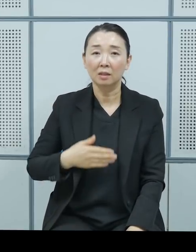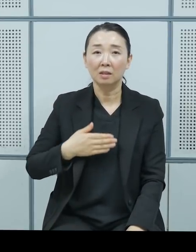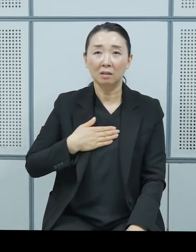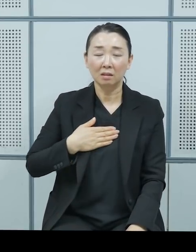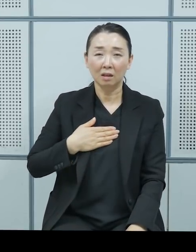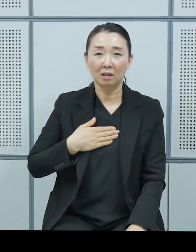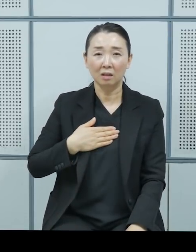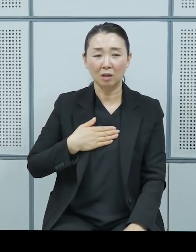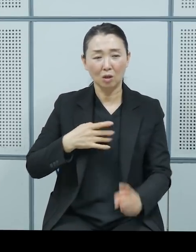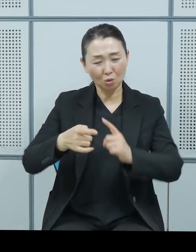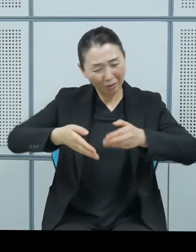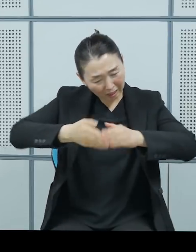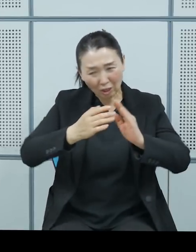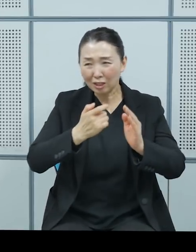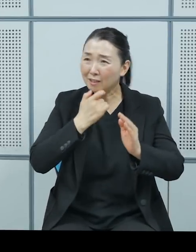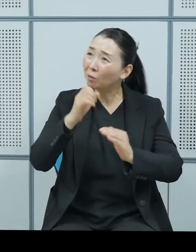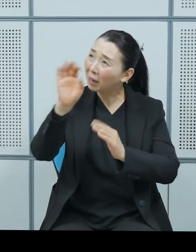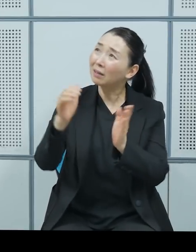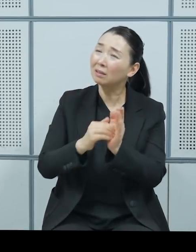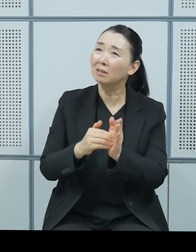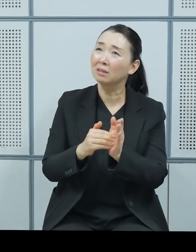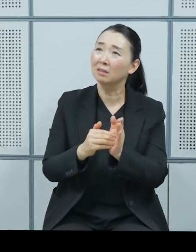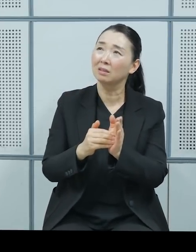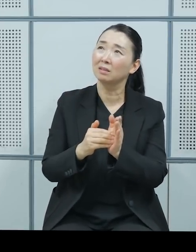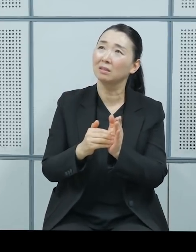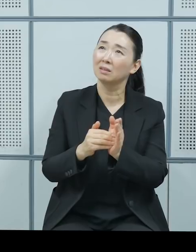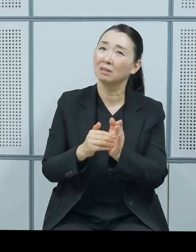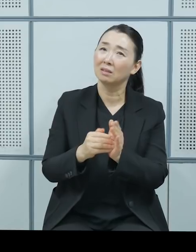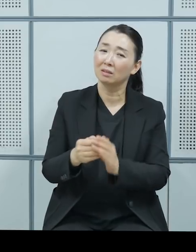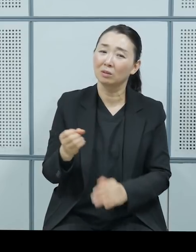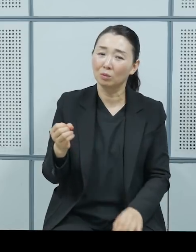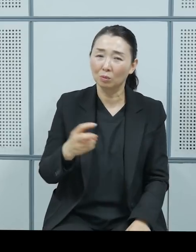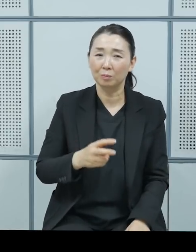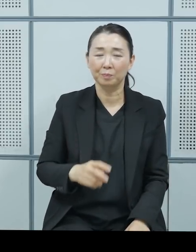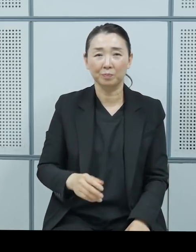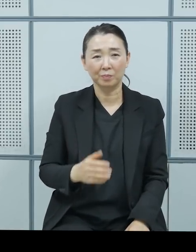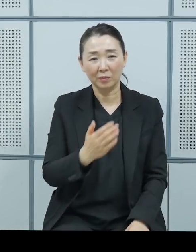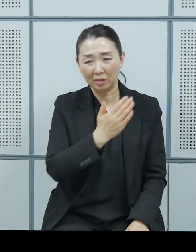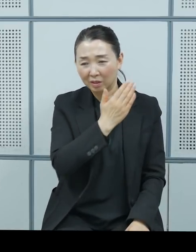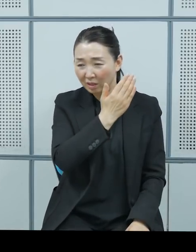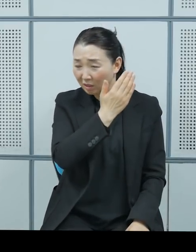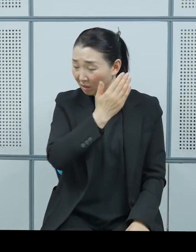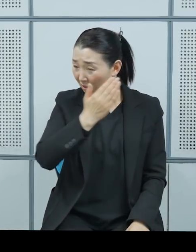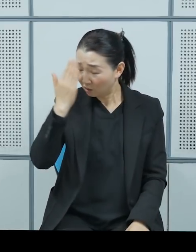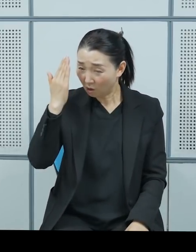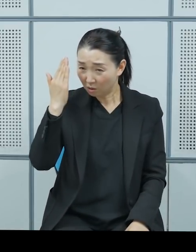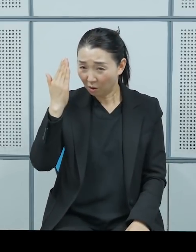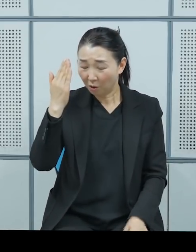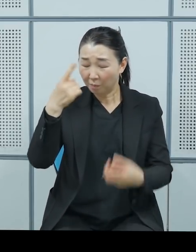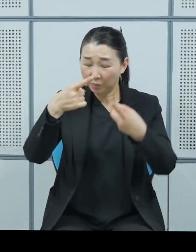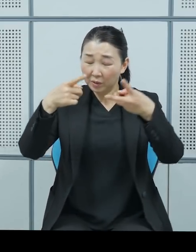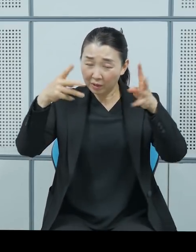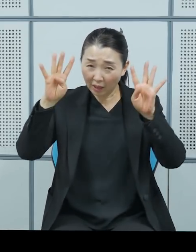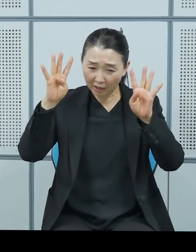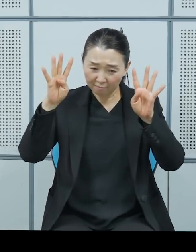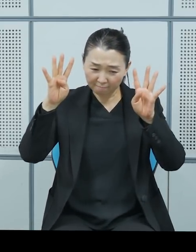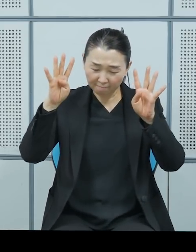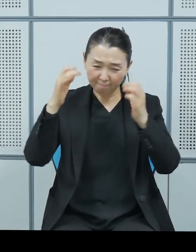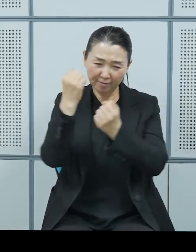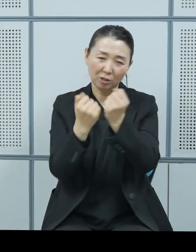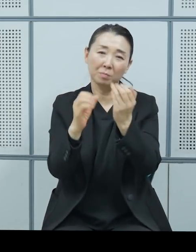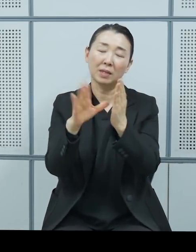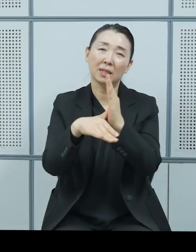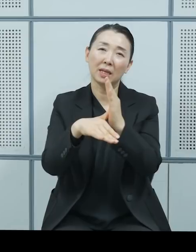교회 개척 안 한다 그랬고 그게 이제 큰 청년 대학생 집회 수련회 강사로 선정이 돼서